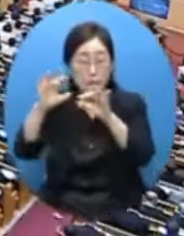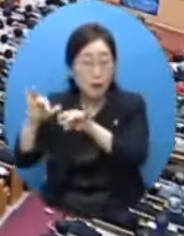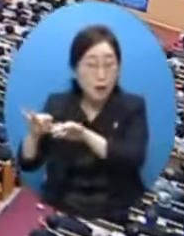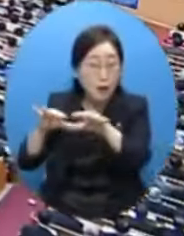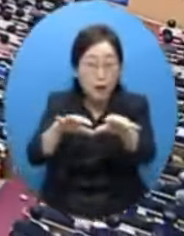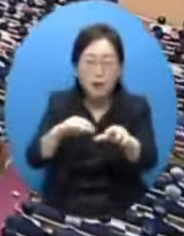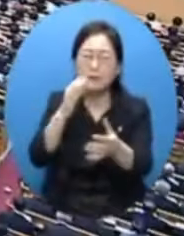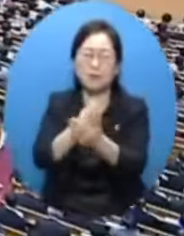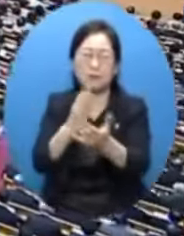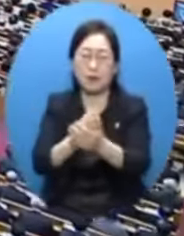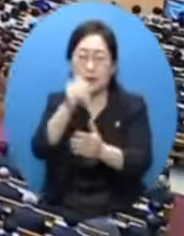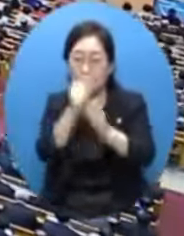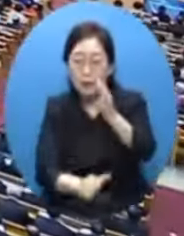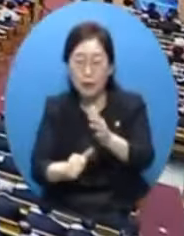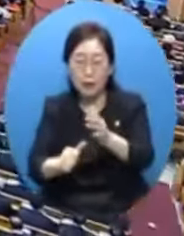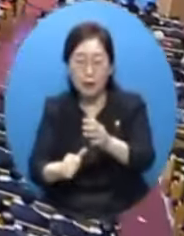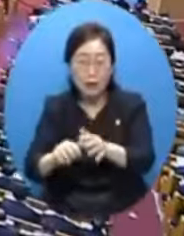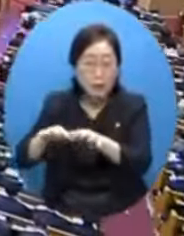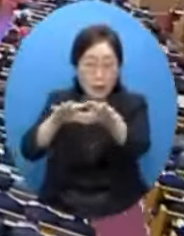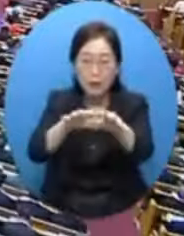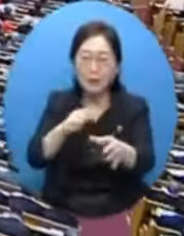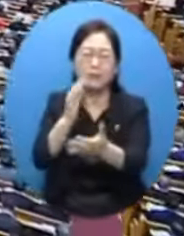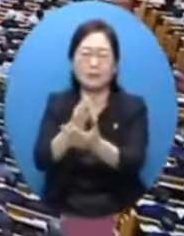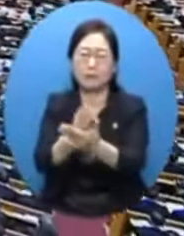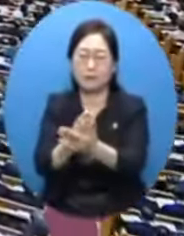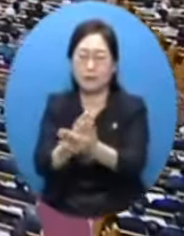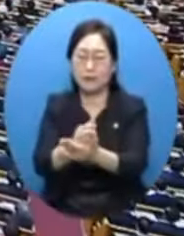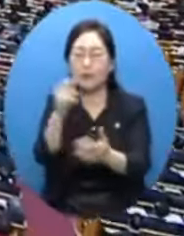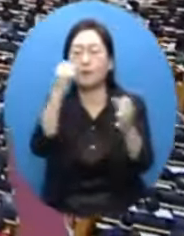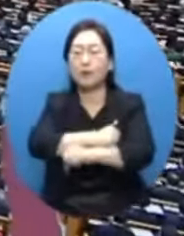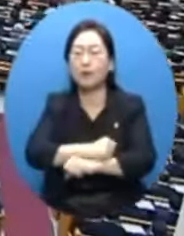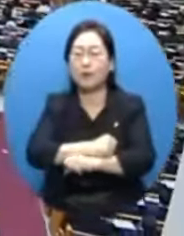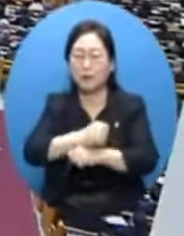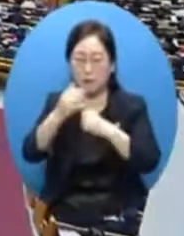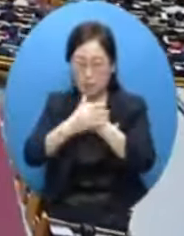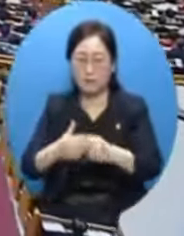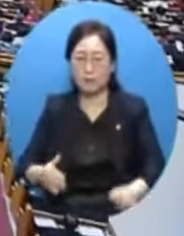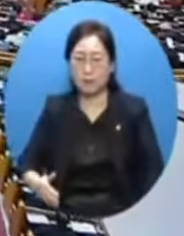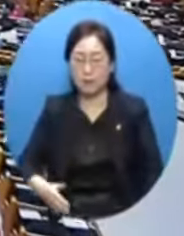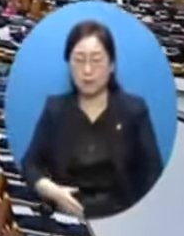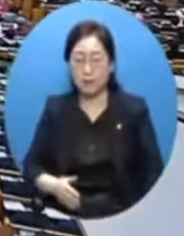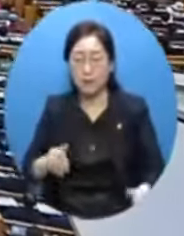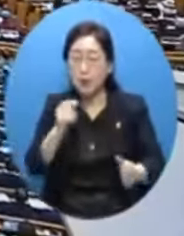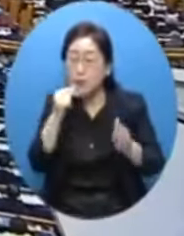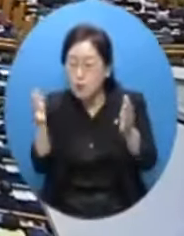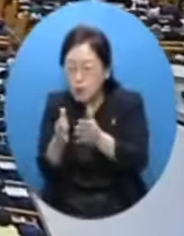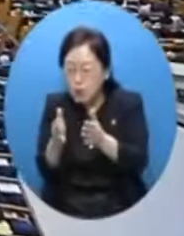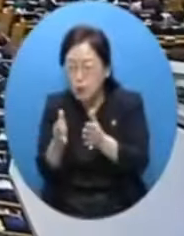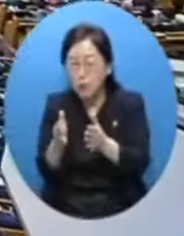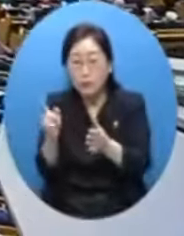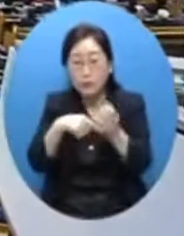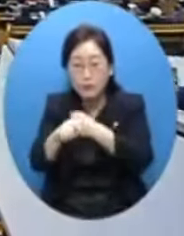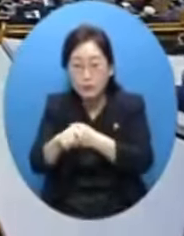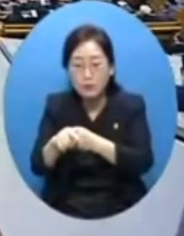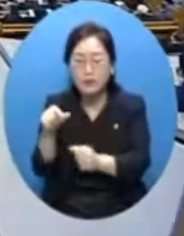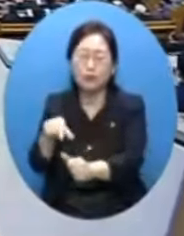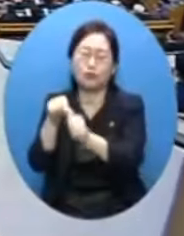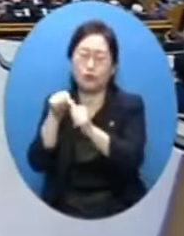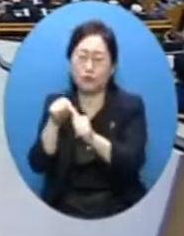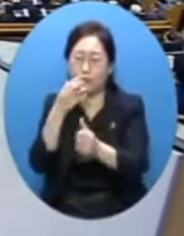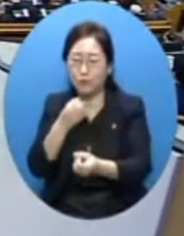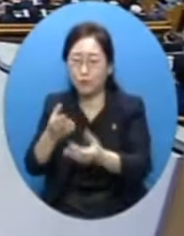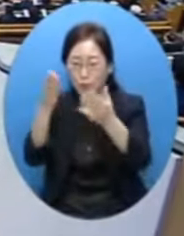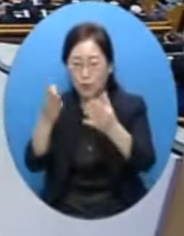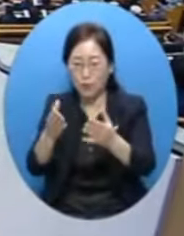됩니다. 타락의 길로 가면 안 됩니다. 그 길은 멸망의 길입니다. 좁은 길이라고 할지라도 구원의 길, 축복의 길로 가게